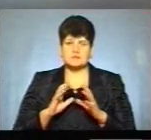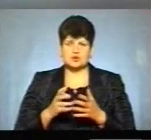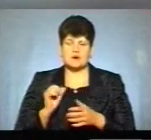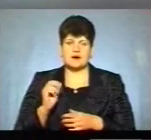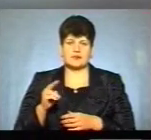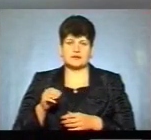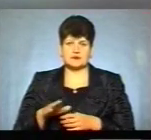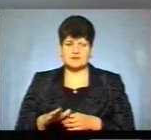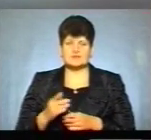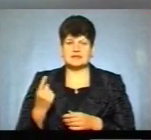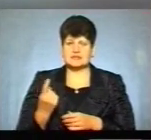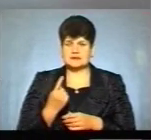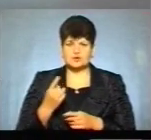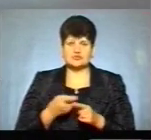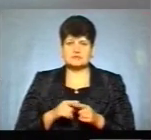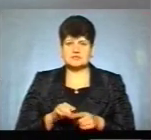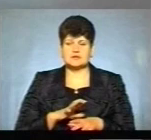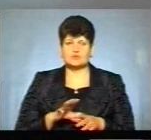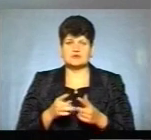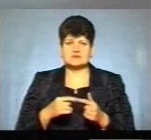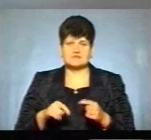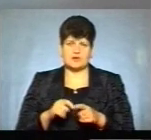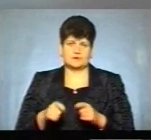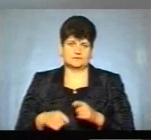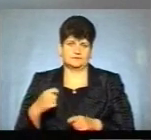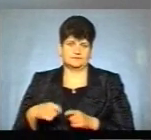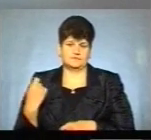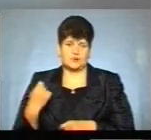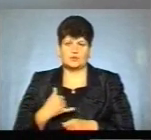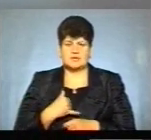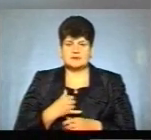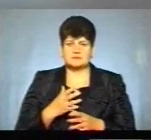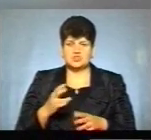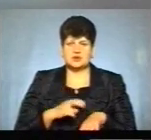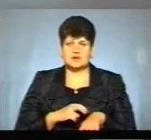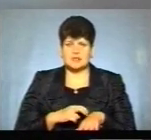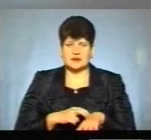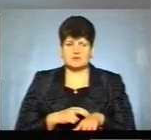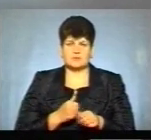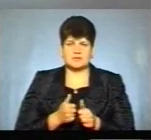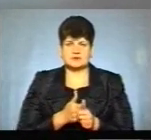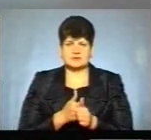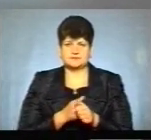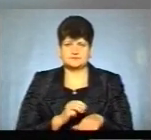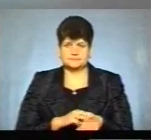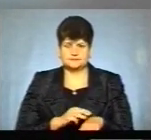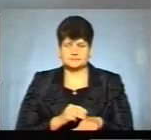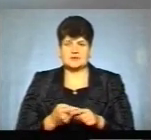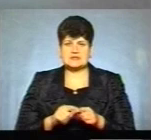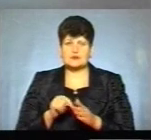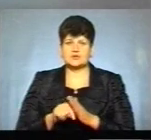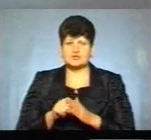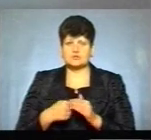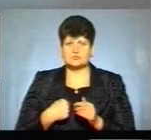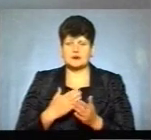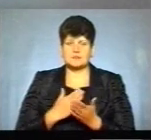актів. Єдине, щоб це не стало сферою зловживань. В нас на сьогодні більшість лікарів бояться переслідування правоохоронних органів. Це означає, що ми